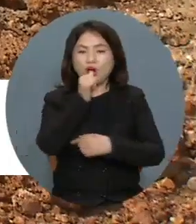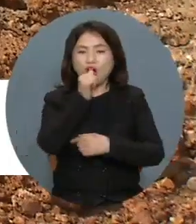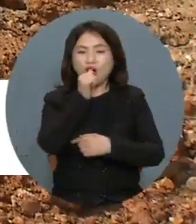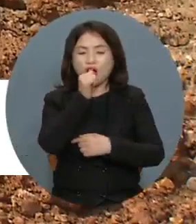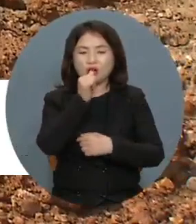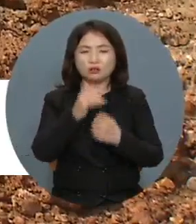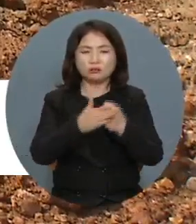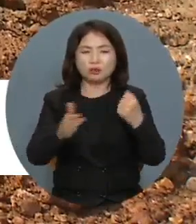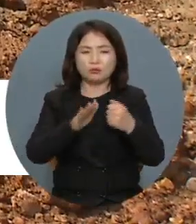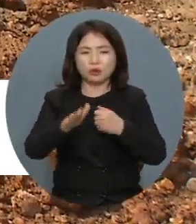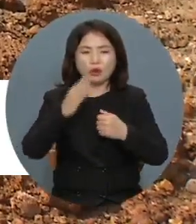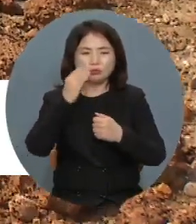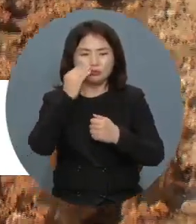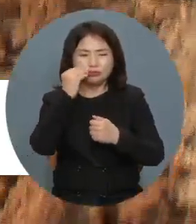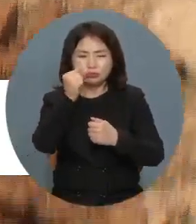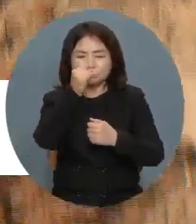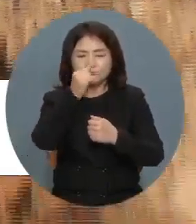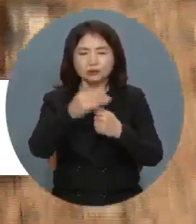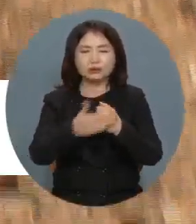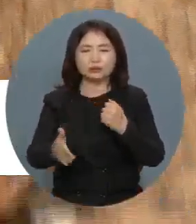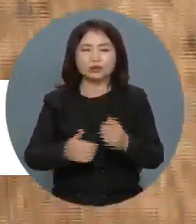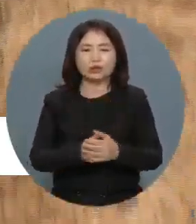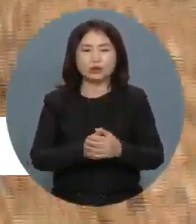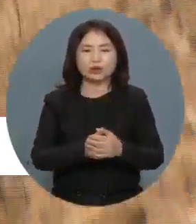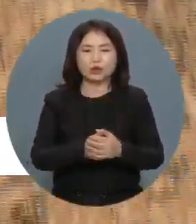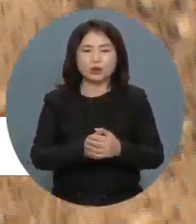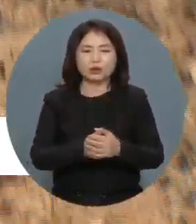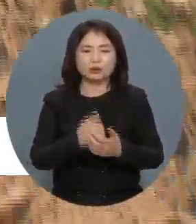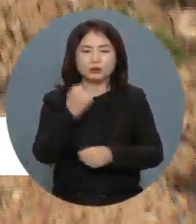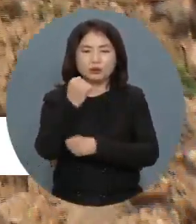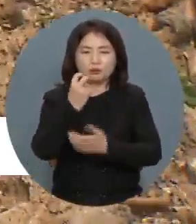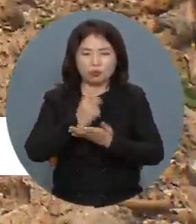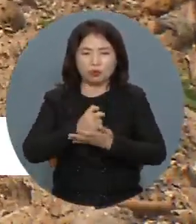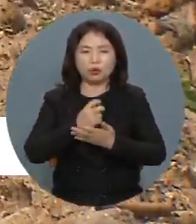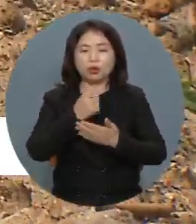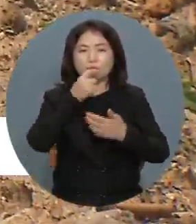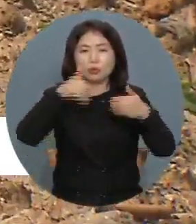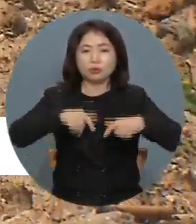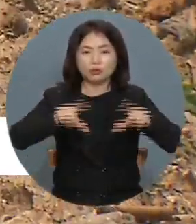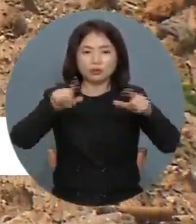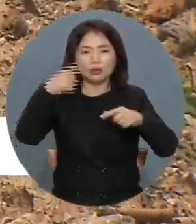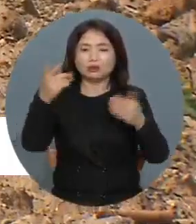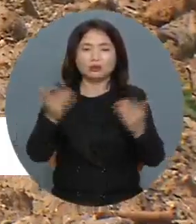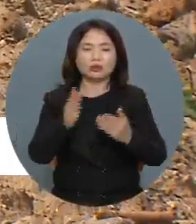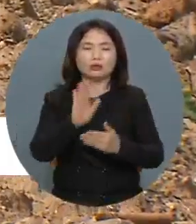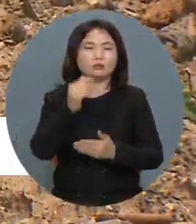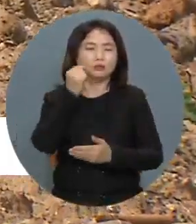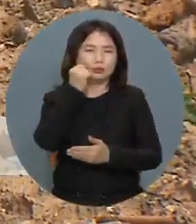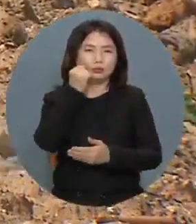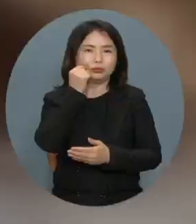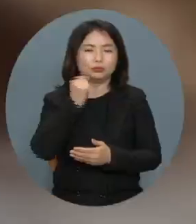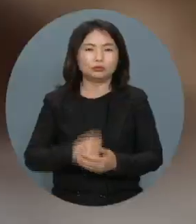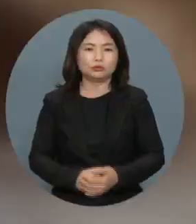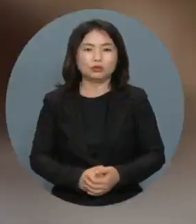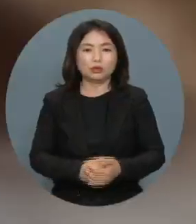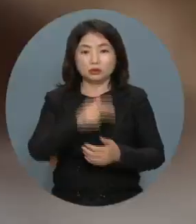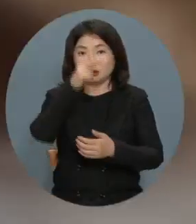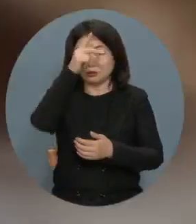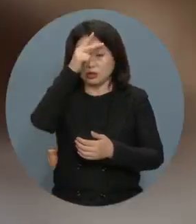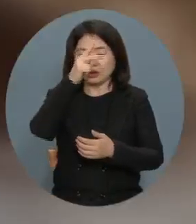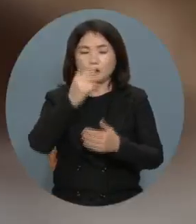하기 위해서는 미끄러지는 부분이 있어서 기본적으로는 비가 온 뒷날은 작업을 안 하거든요. 못하거든요.